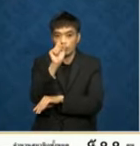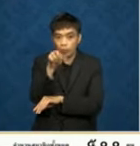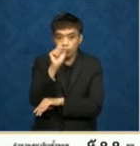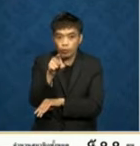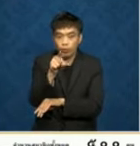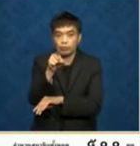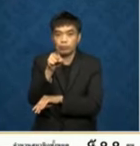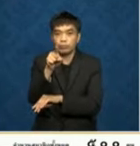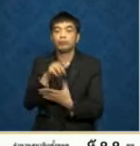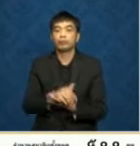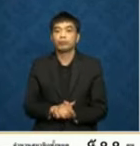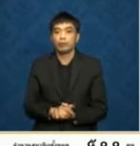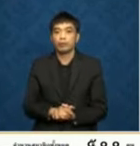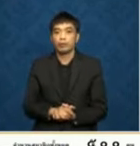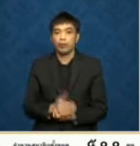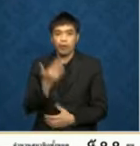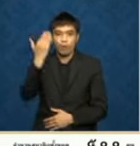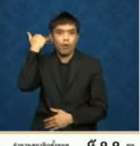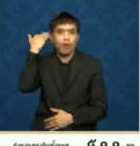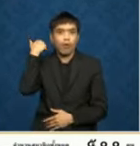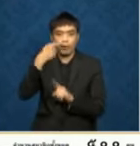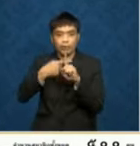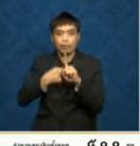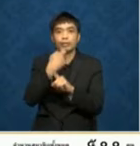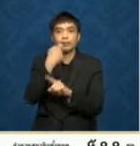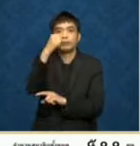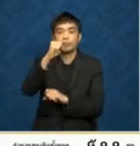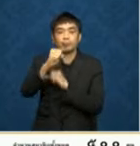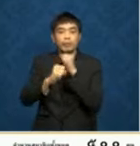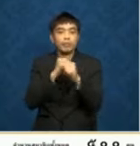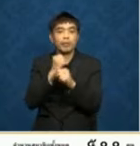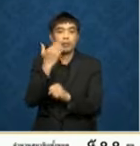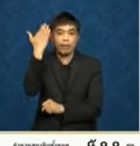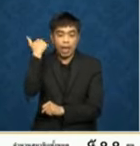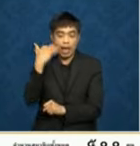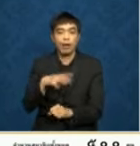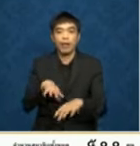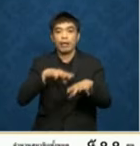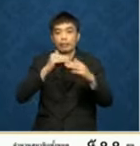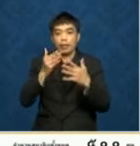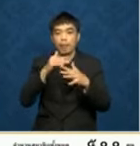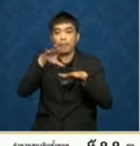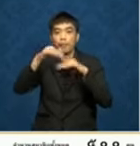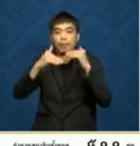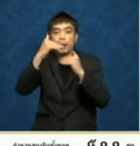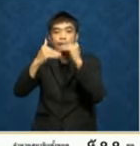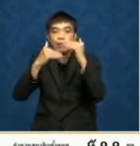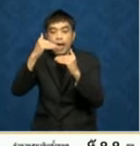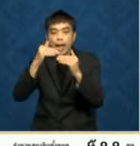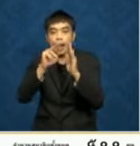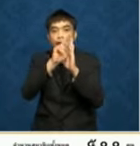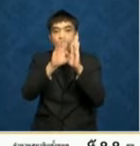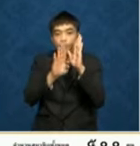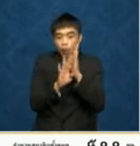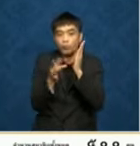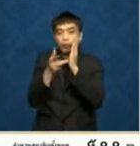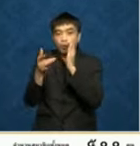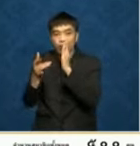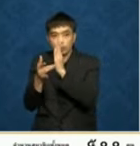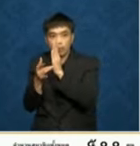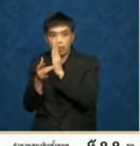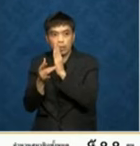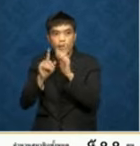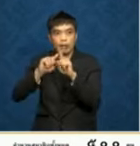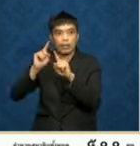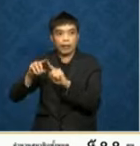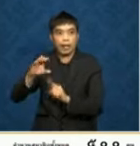กชวดจิทล ประกาศไวเมื่ตุลาคมปีที่แล้ว ว่าจะพัฒนาระบบเตือนภัเซลบดแสต์ ขอเวลาอีไม่นาน 6 เดือนถึ 1 ปี